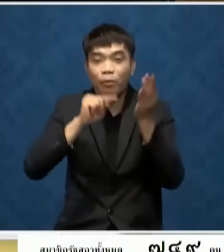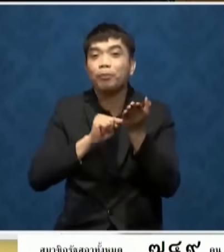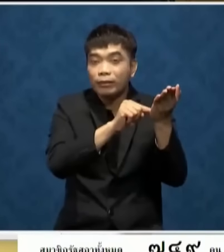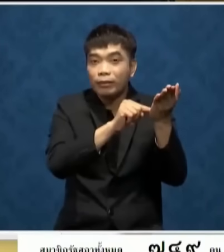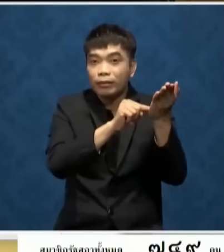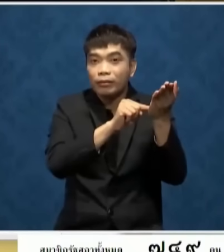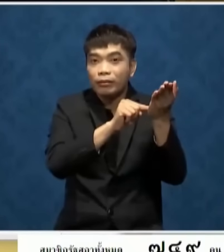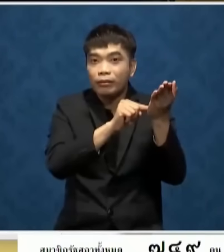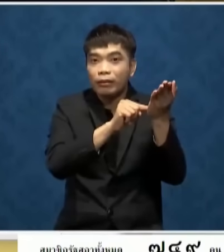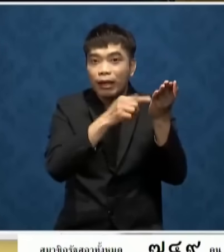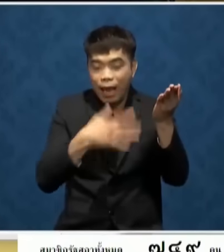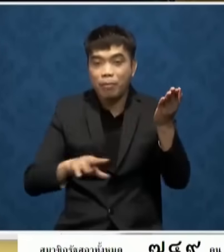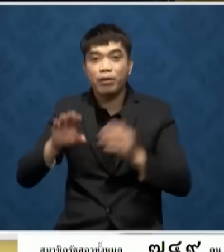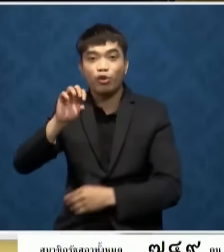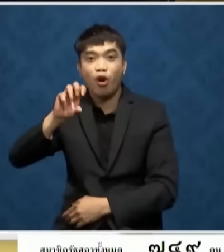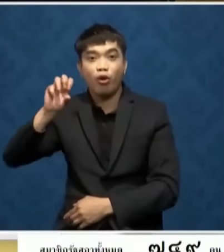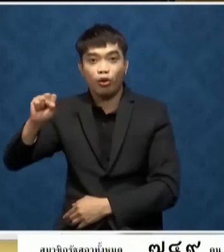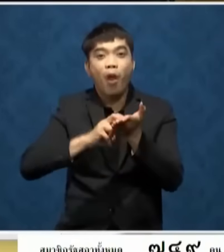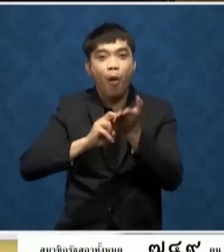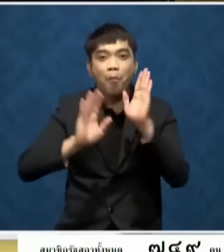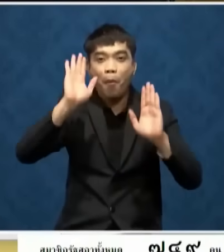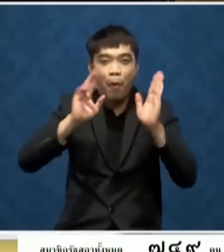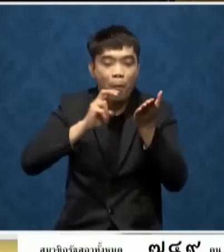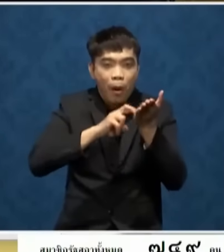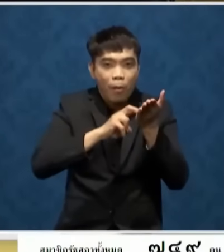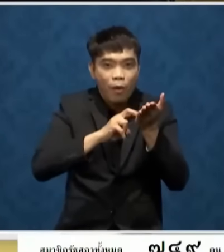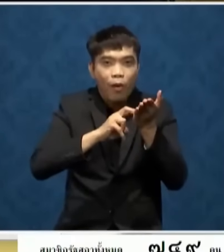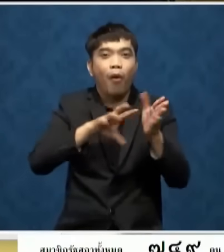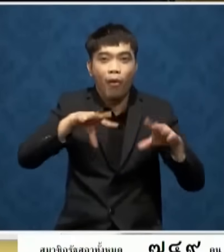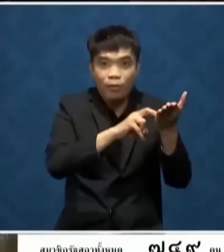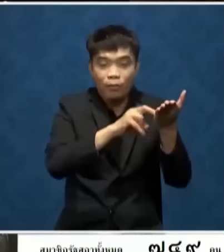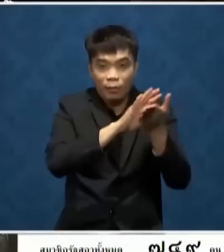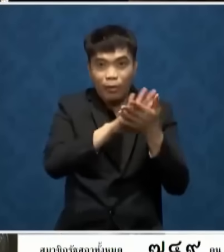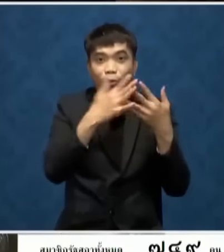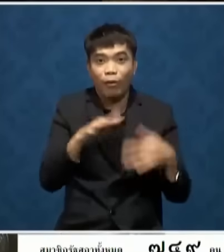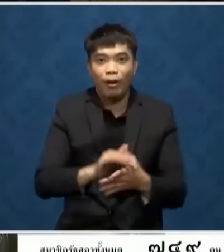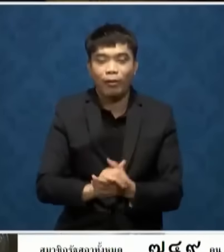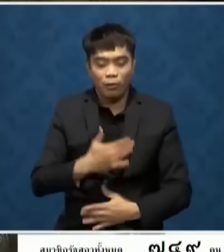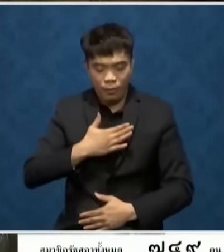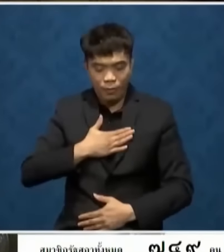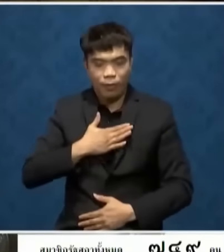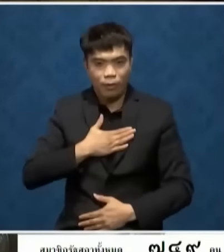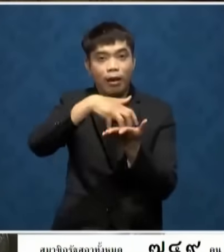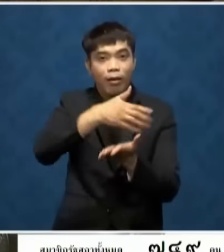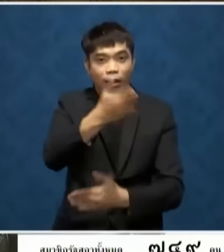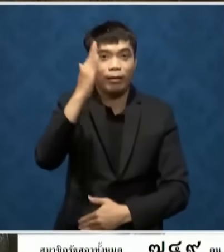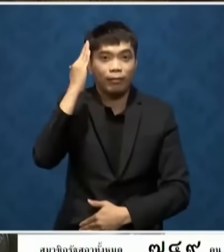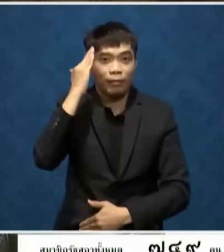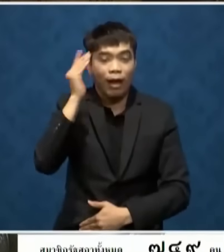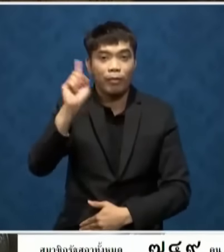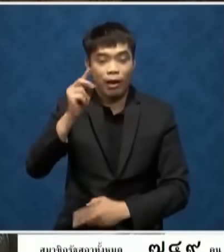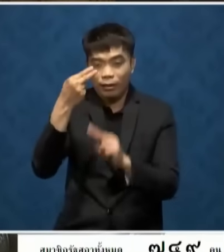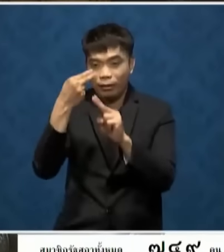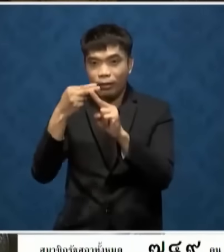ฐมนตรีและได้มีท่านส.ส.ได้ความรับรองให้ความเห็นชอบในขณะนี้นั้นผมอยากจะกราบเรียนท่านประธานว่าการเสน